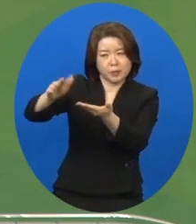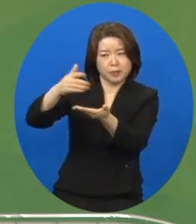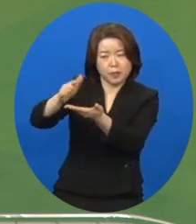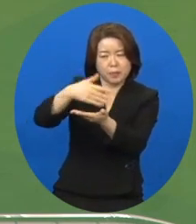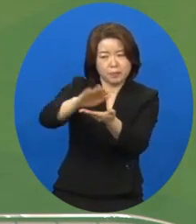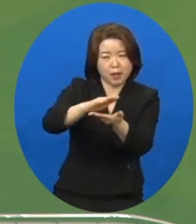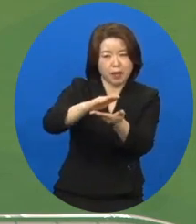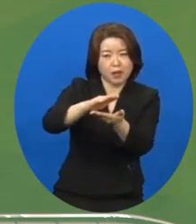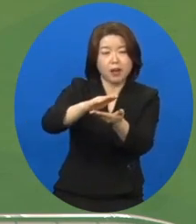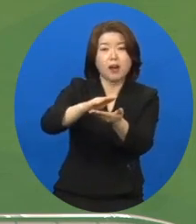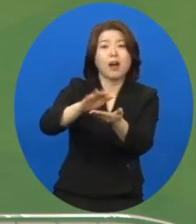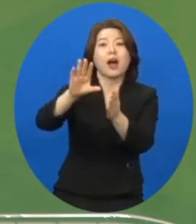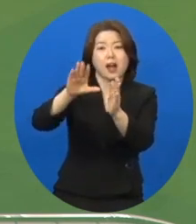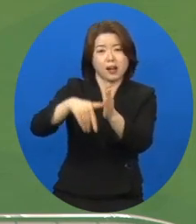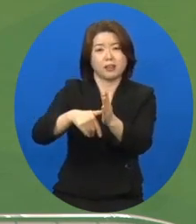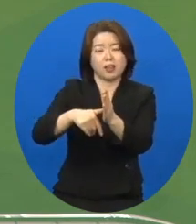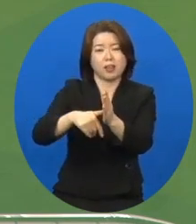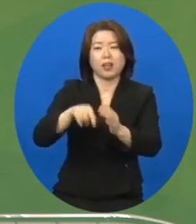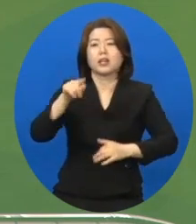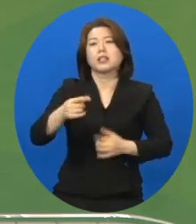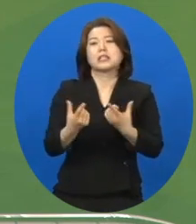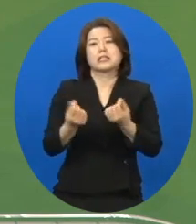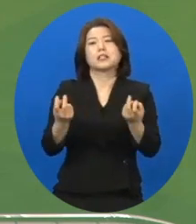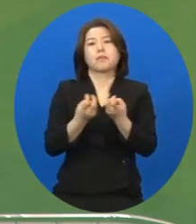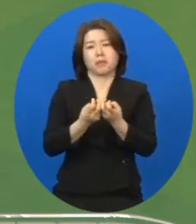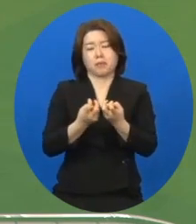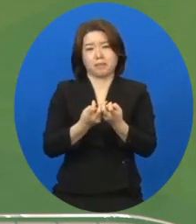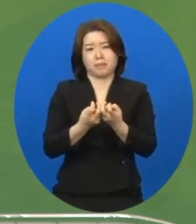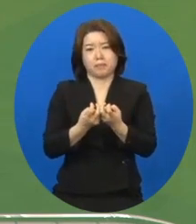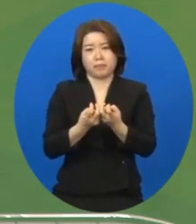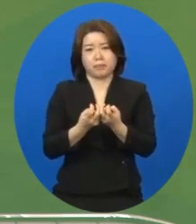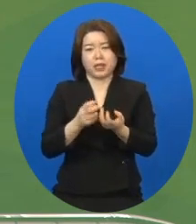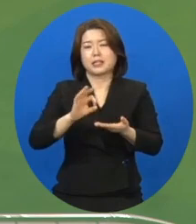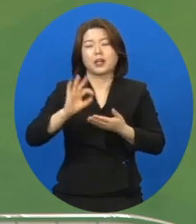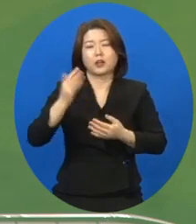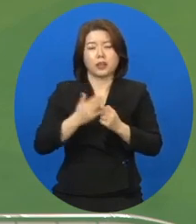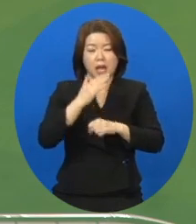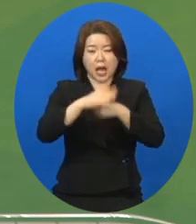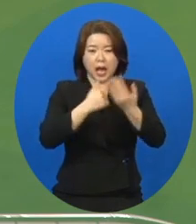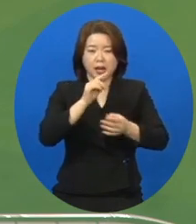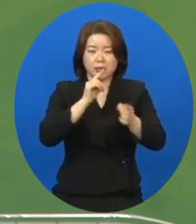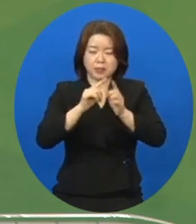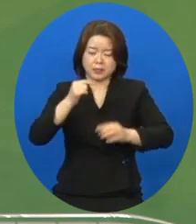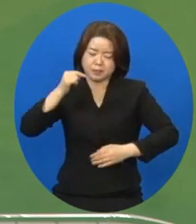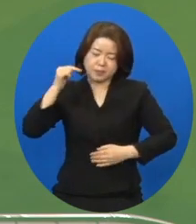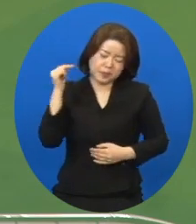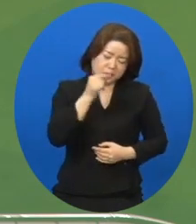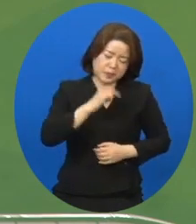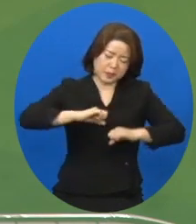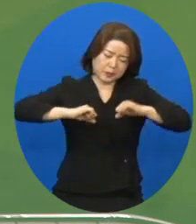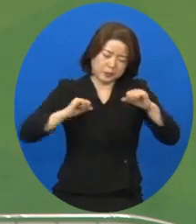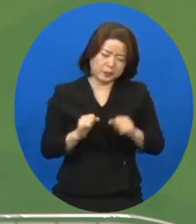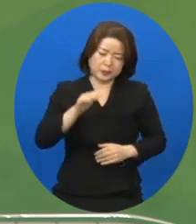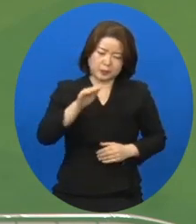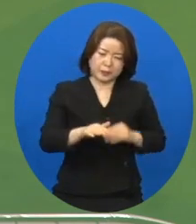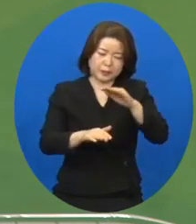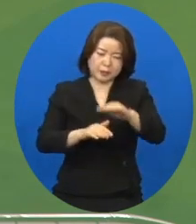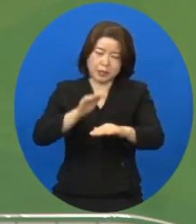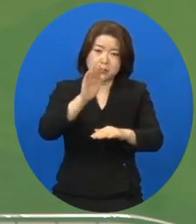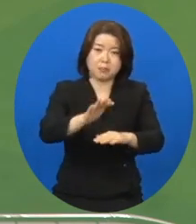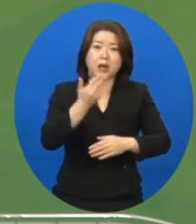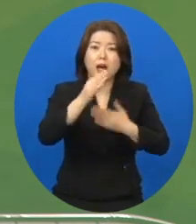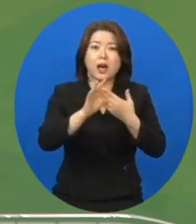같이 해야 하기 때문에 그렇습니다. 하나님의 말씀에 철저하게 순종의 걸음을 디디면 반드시